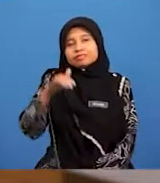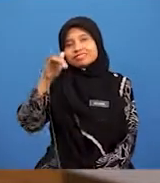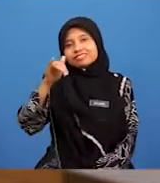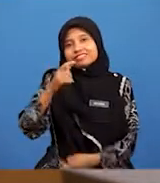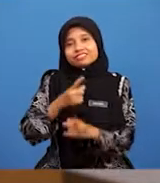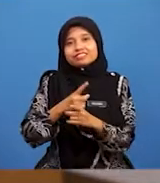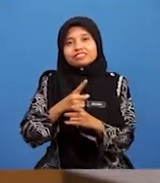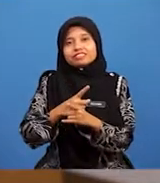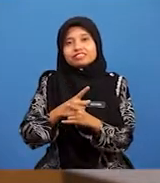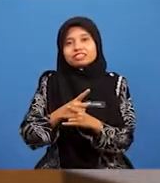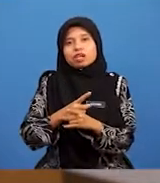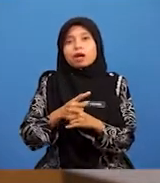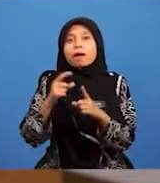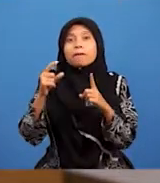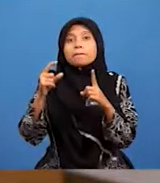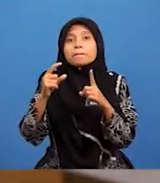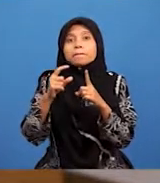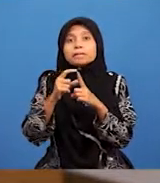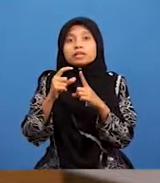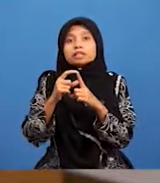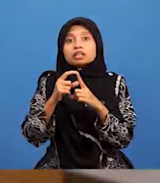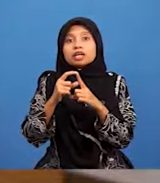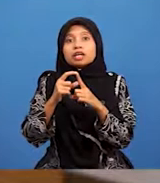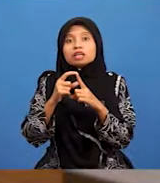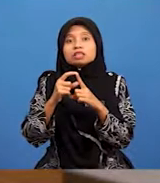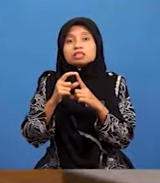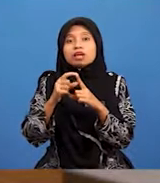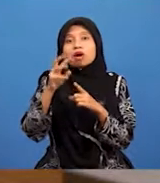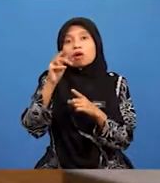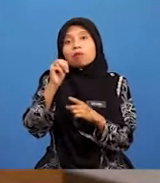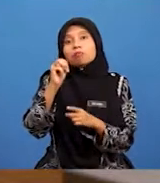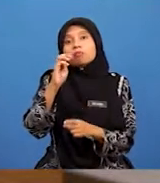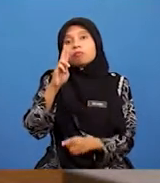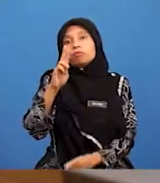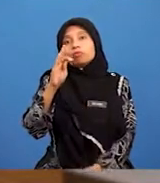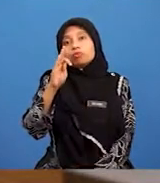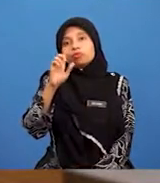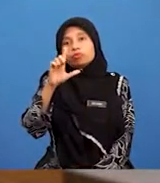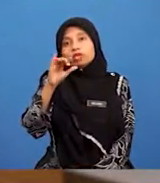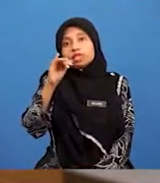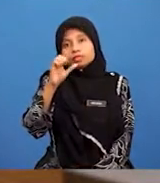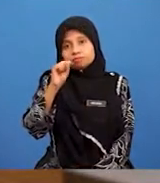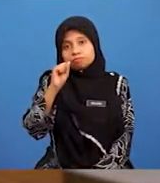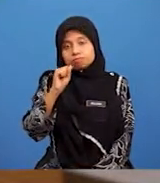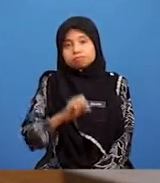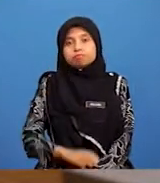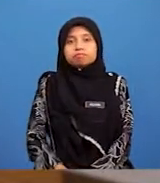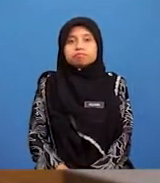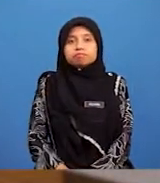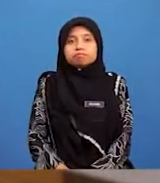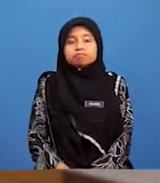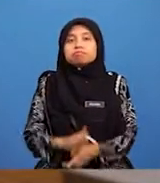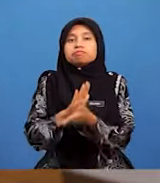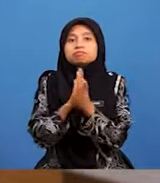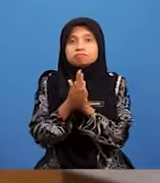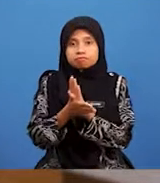tu. Perkataan gulung tikar, muflis, masalah kerugian menarik perhatian anda, bukan?